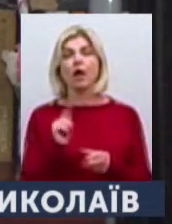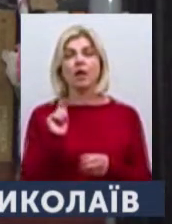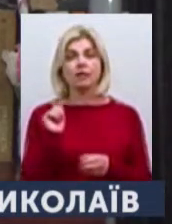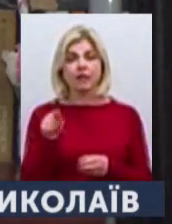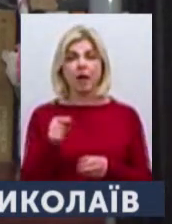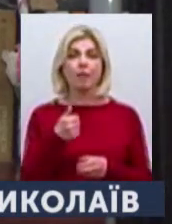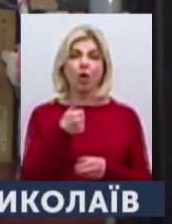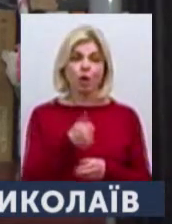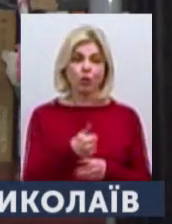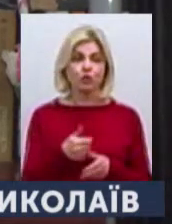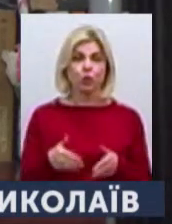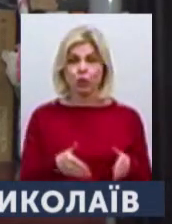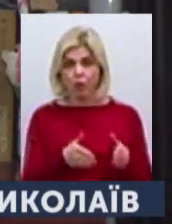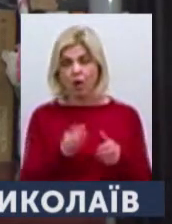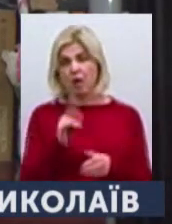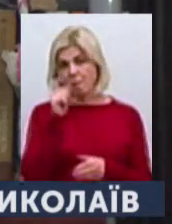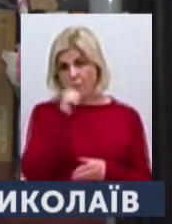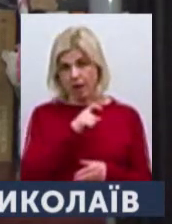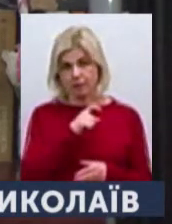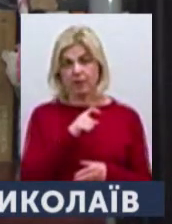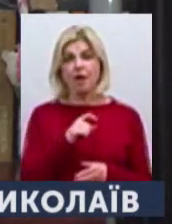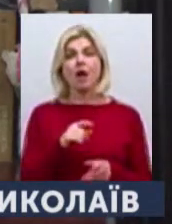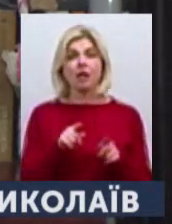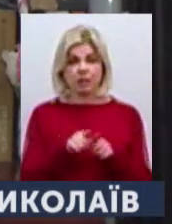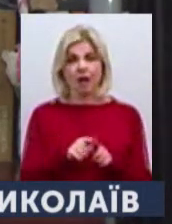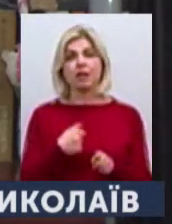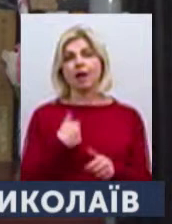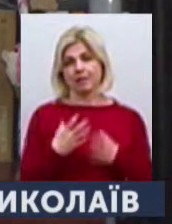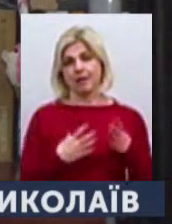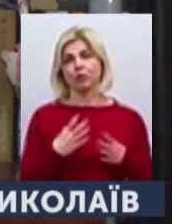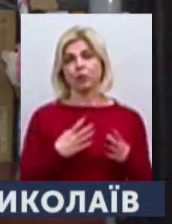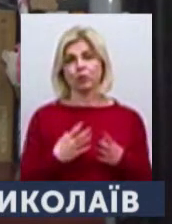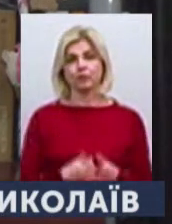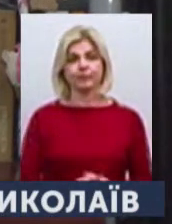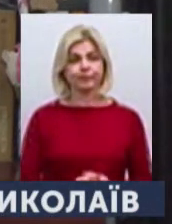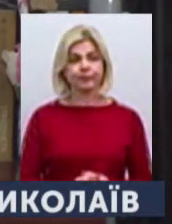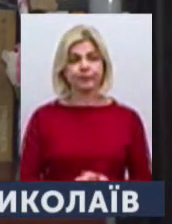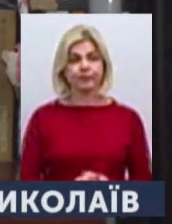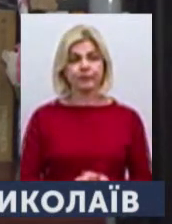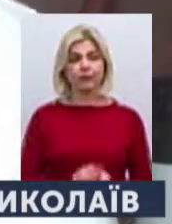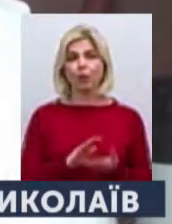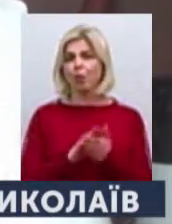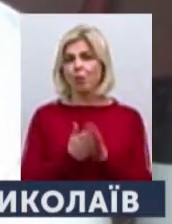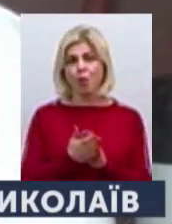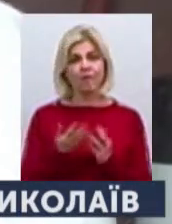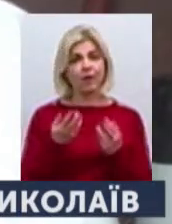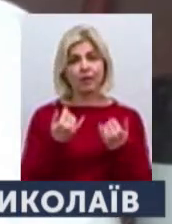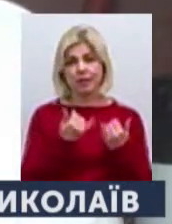і хороша дорога, і погана. Отак я тренуюсь. Умов для тренування нема. Ми